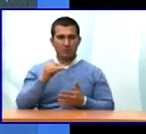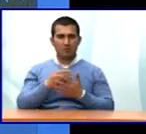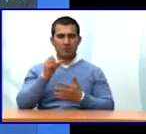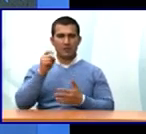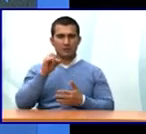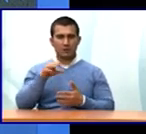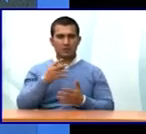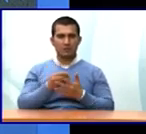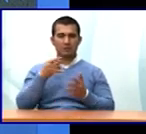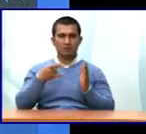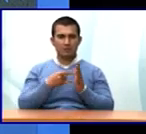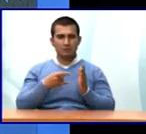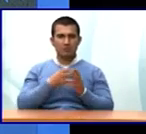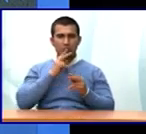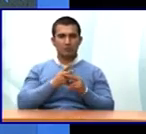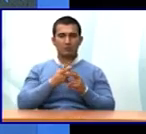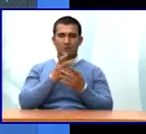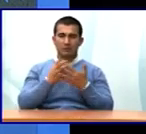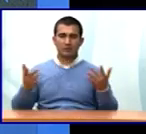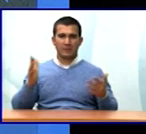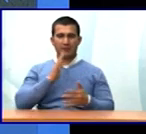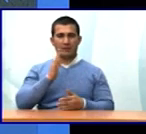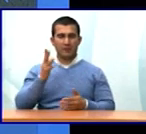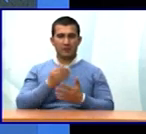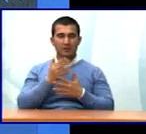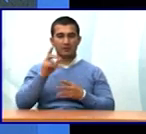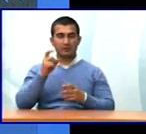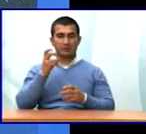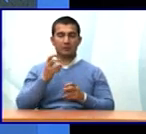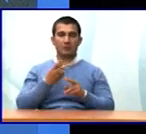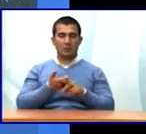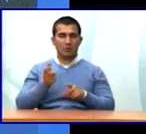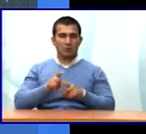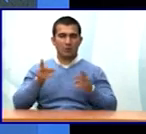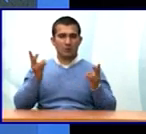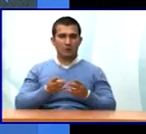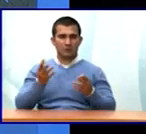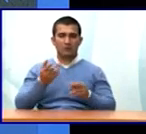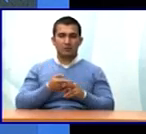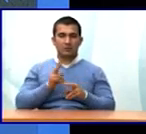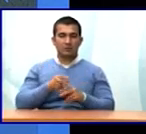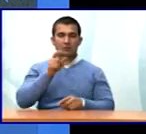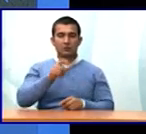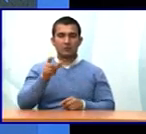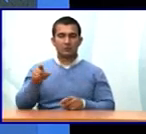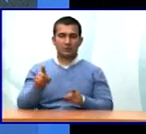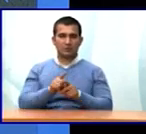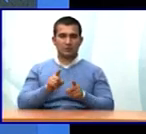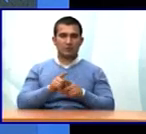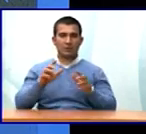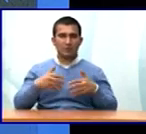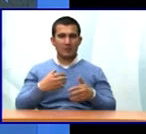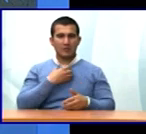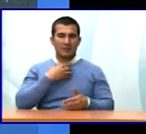azot, magniy, temir kabi elementlar juda ham zarur. Bu nafaqat o'simliklar, inson, hayvonlar organizmi uchun